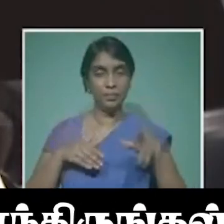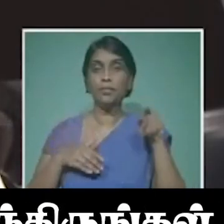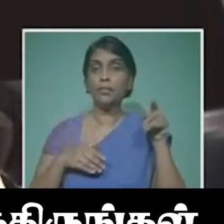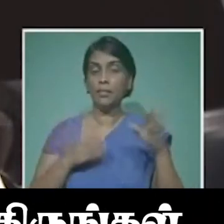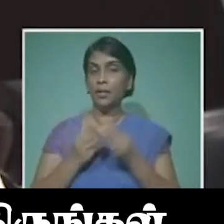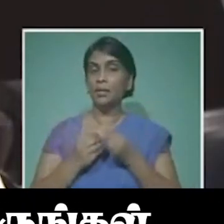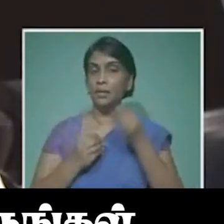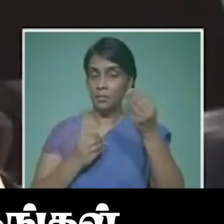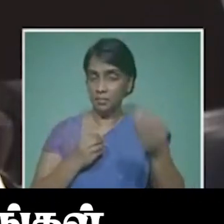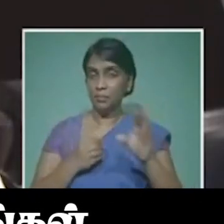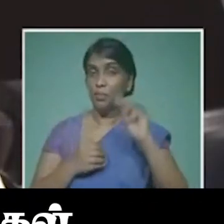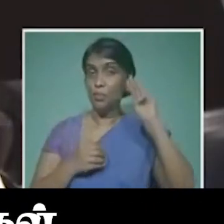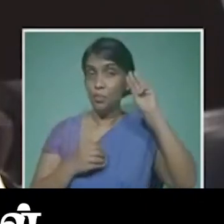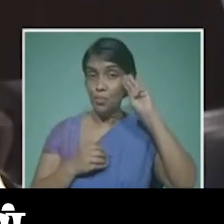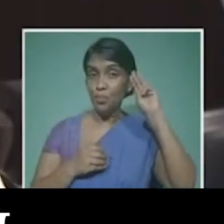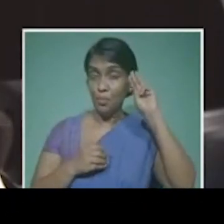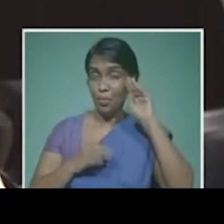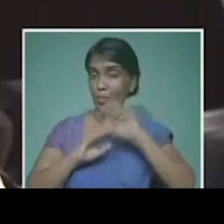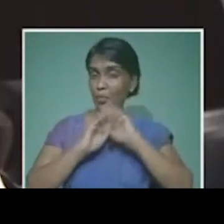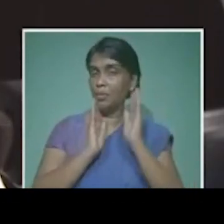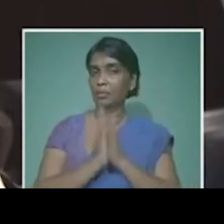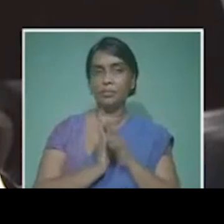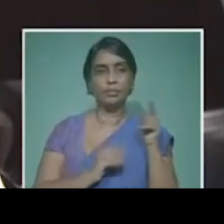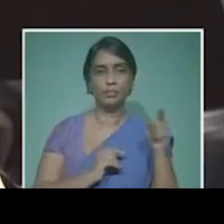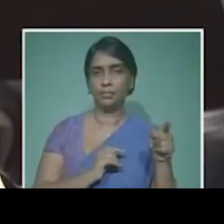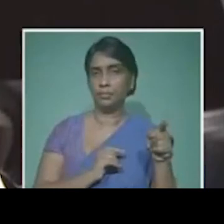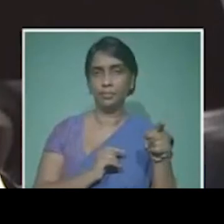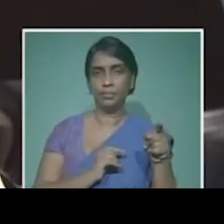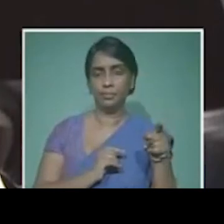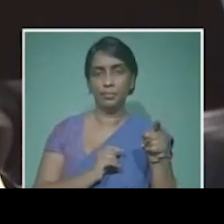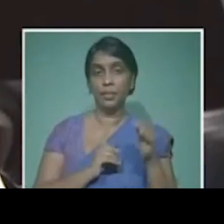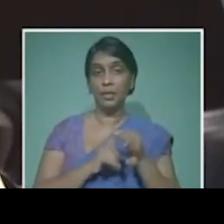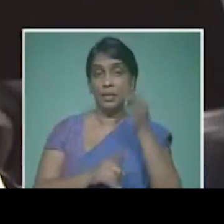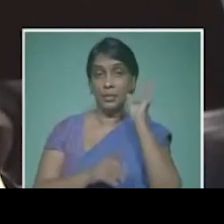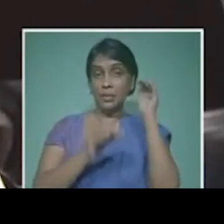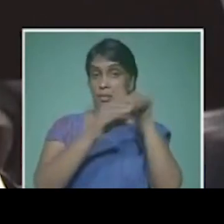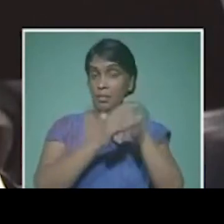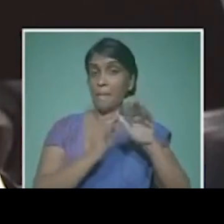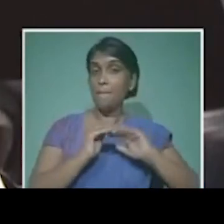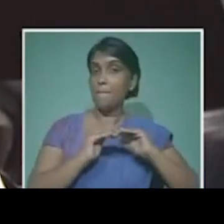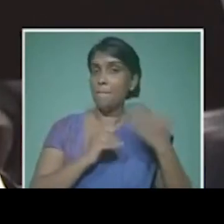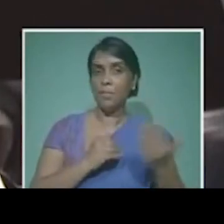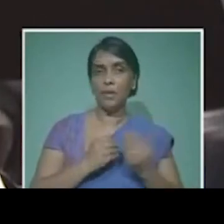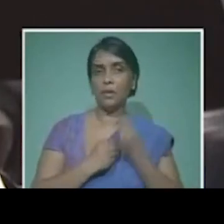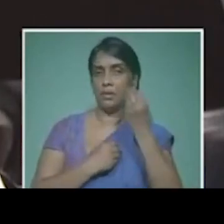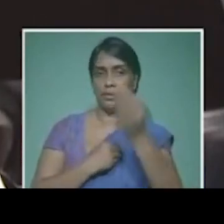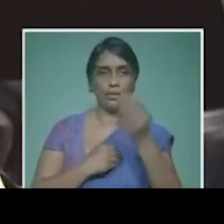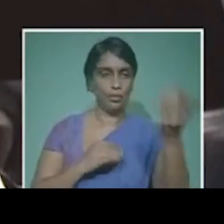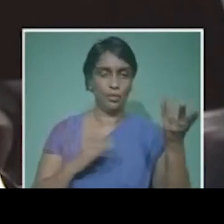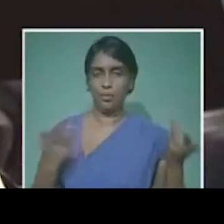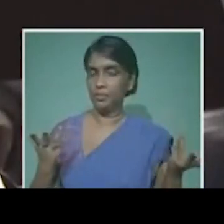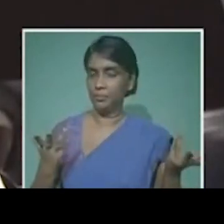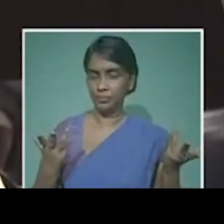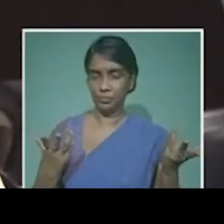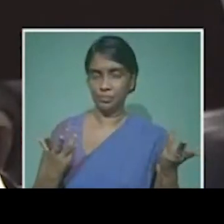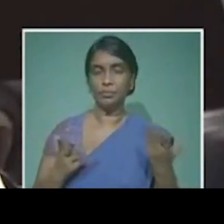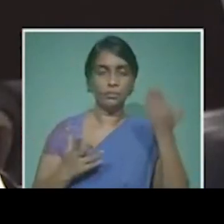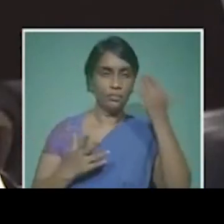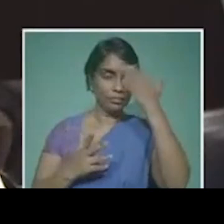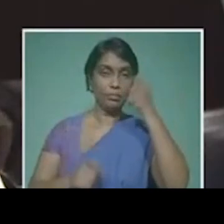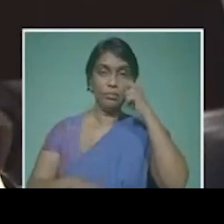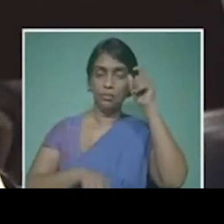விவாதத்துக்குரிய தலைப்பில் பேசாது குறுந்தூர்மலை தொடர்பில் பேசும்போது மௌனிகளாகி இருந்த சிலர் நான் இந்த விடயம் தொடர்பில் பேசும்போது விவாதத்தின் தலைப்புக்கு முரணாக